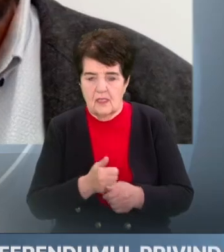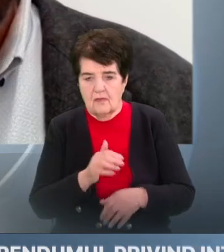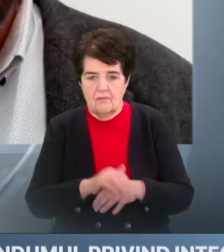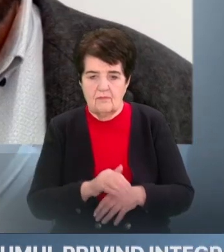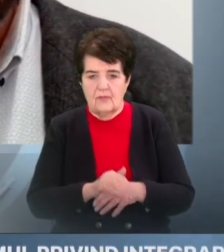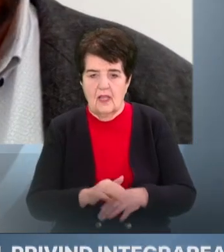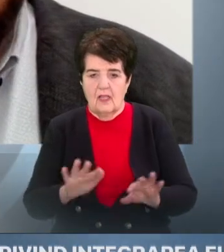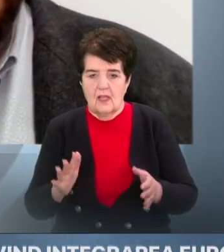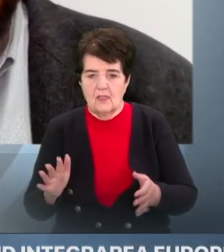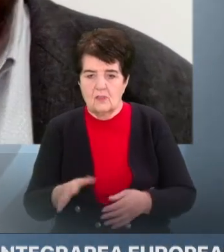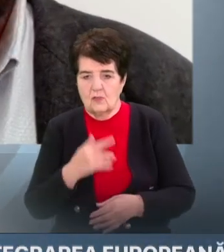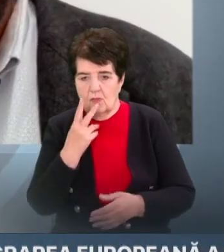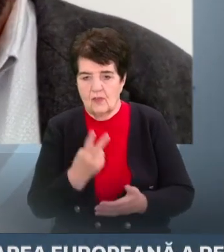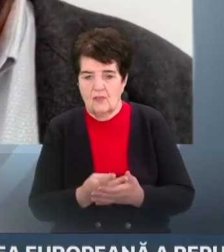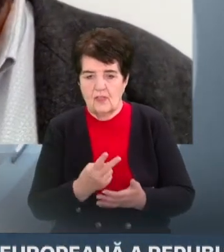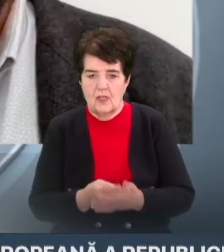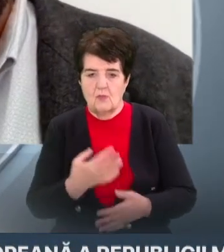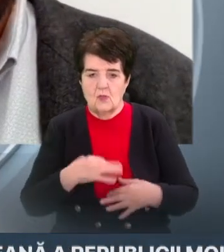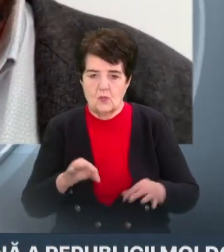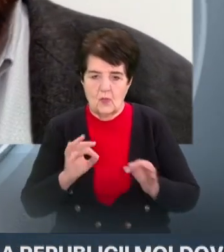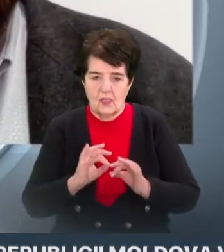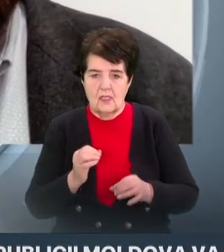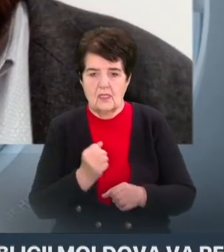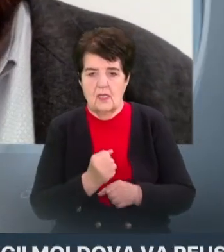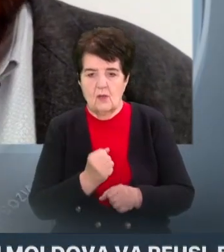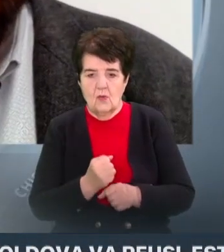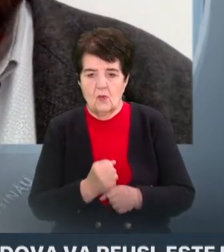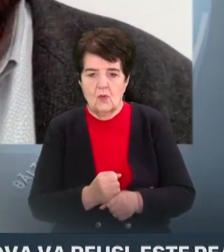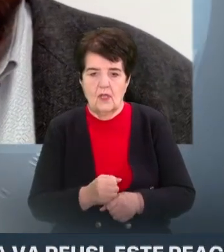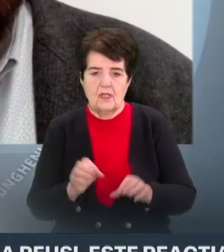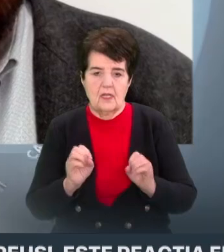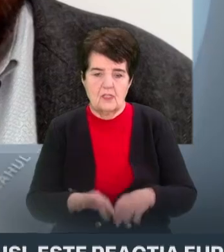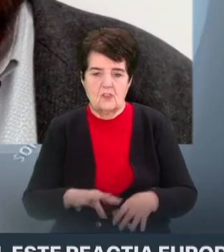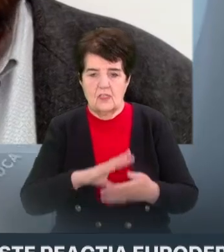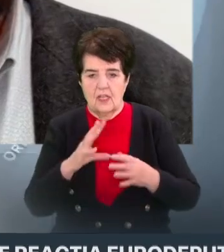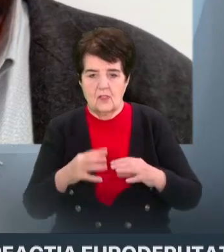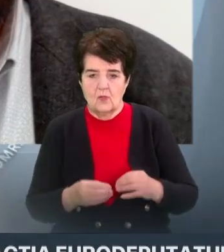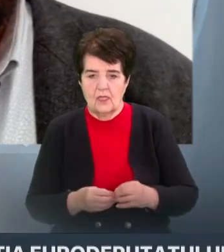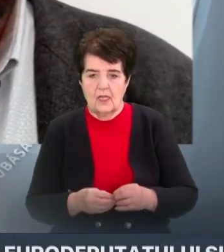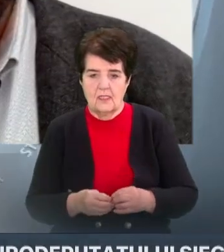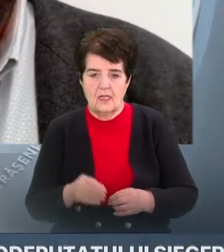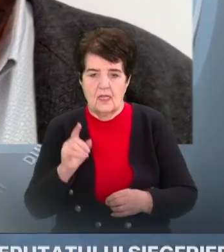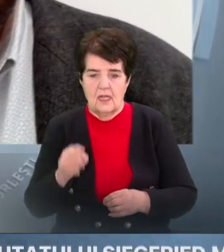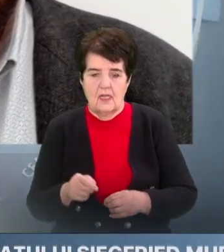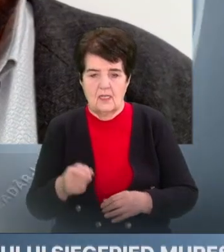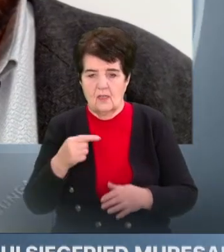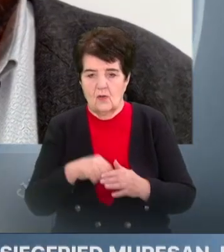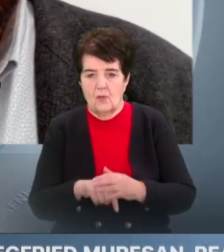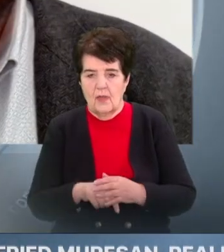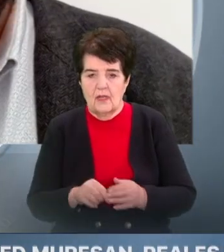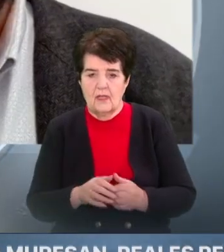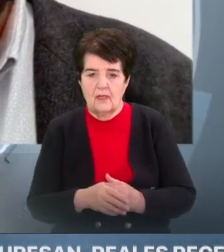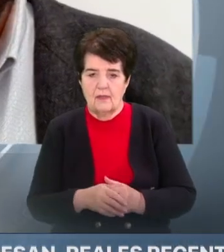Am văzut destăinuirile privind grupurile de tineri recrutate și antrenate la Banja Luka în